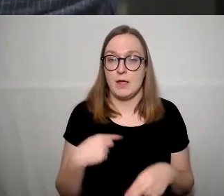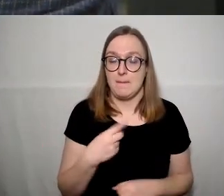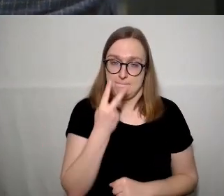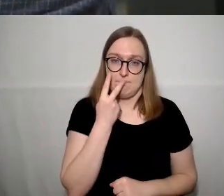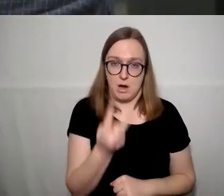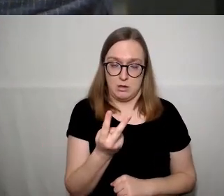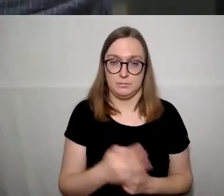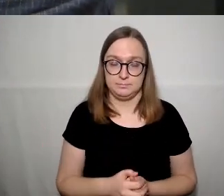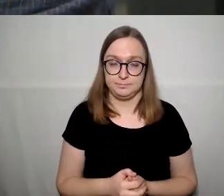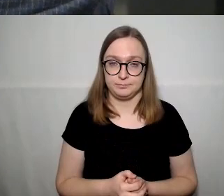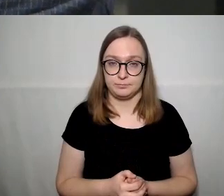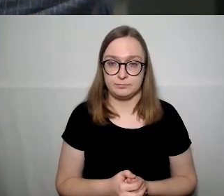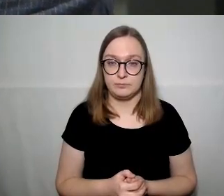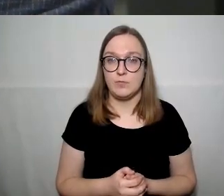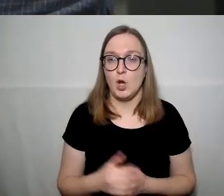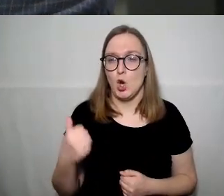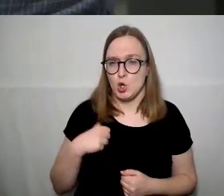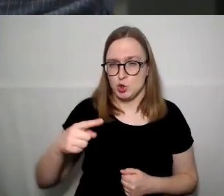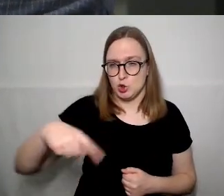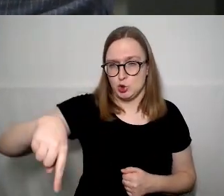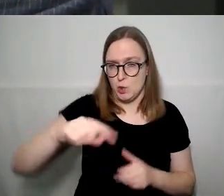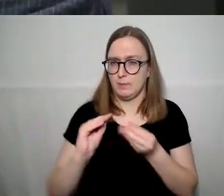kada tarimasi su gyventojų vykda